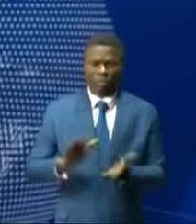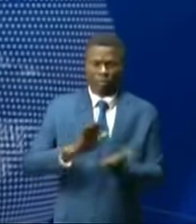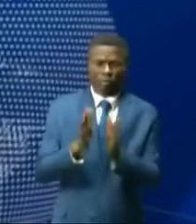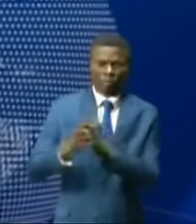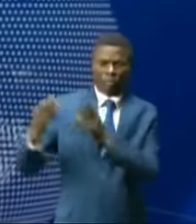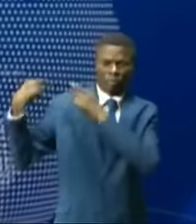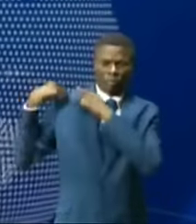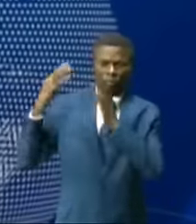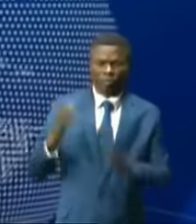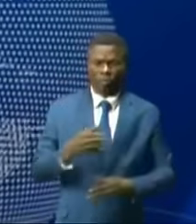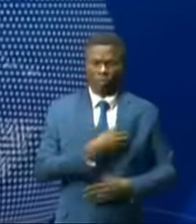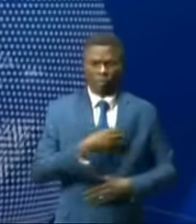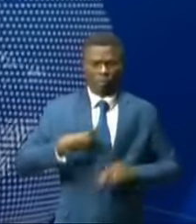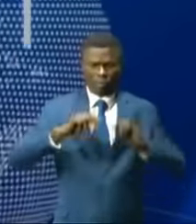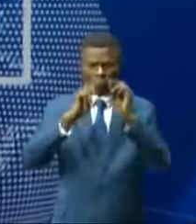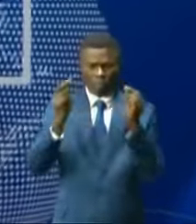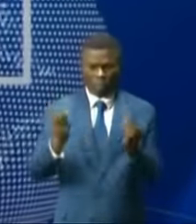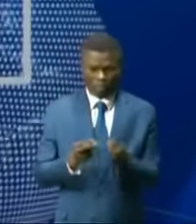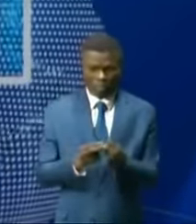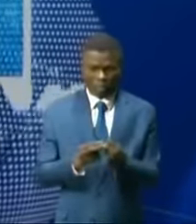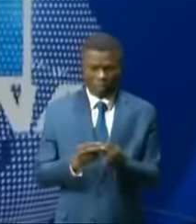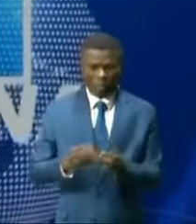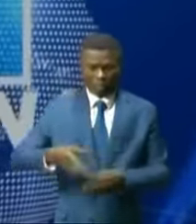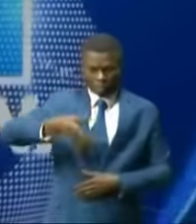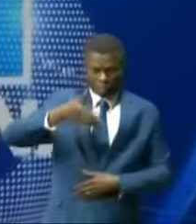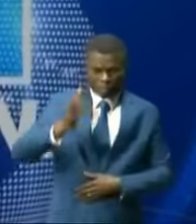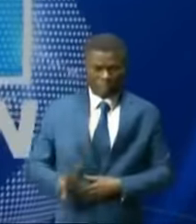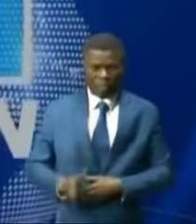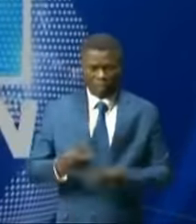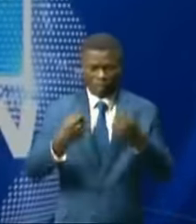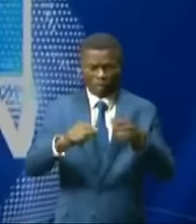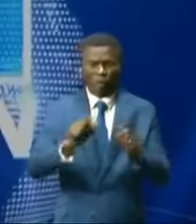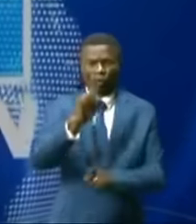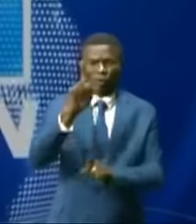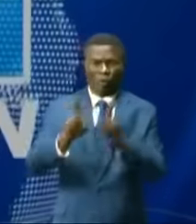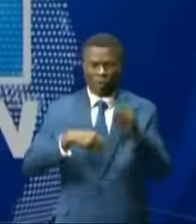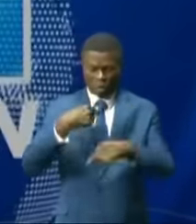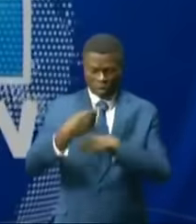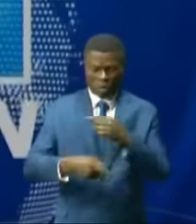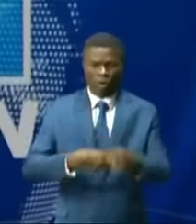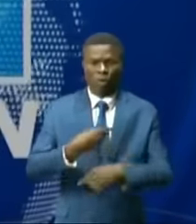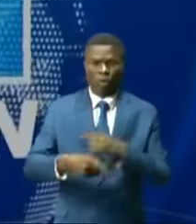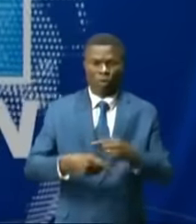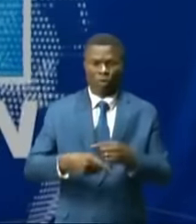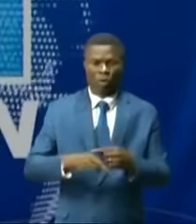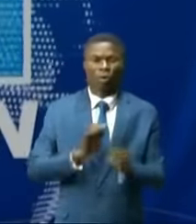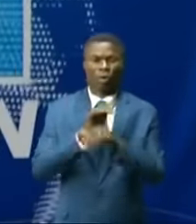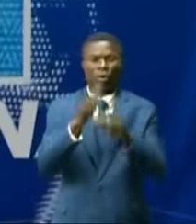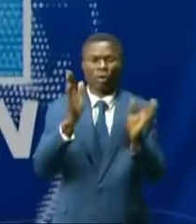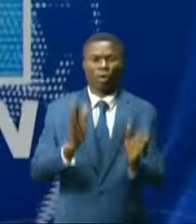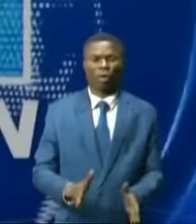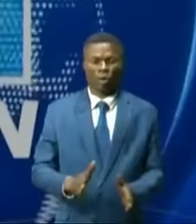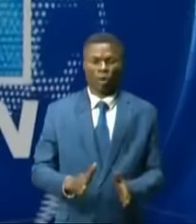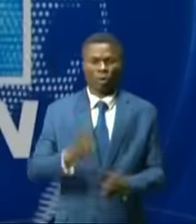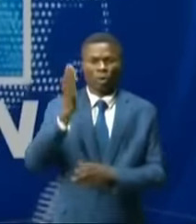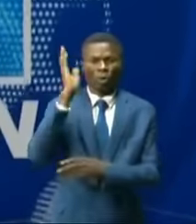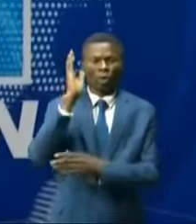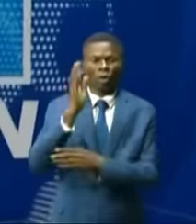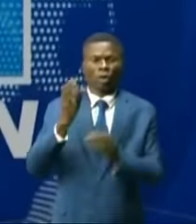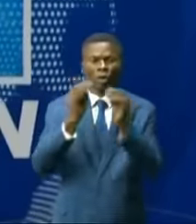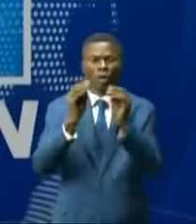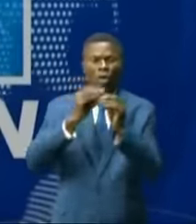Autonomisation des femmes, le groupe Clérou, spécialisé dans la vente des fleurs, a ouvert ses portes aux participantes au sommet mondial